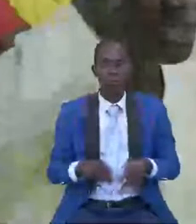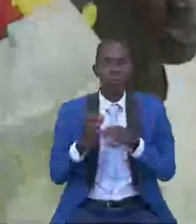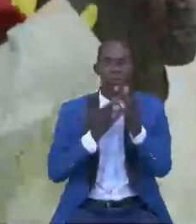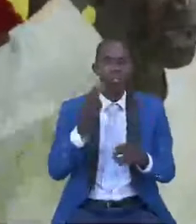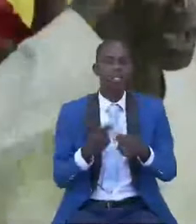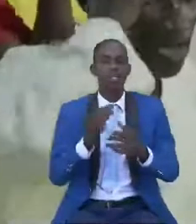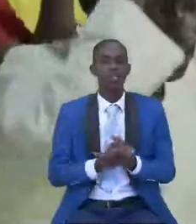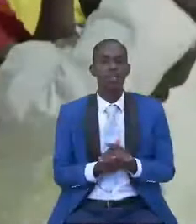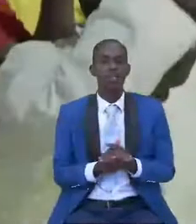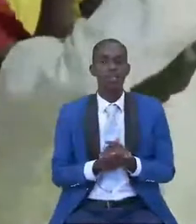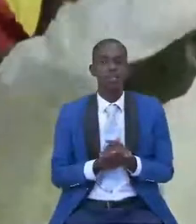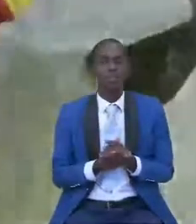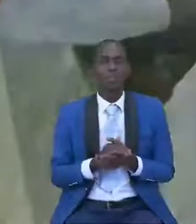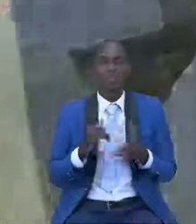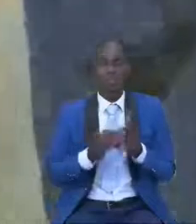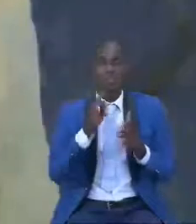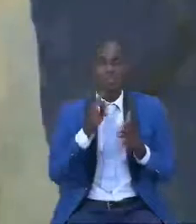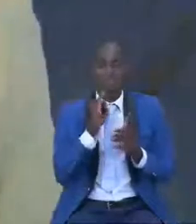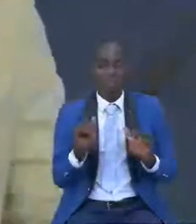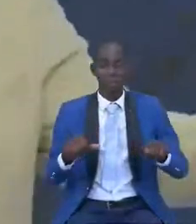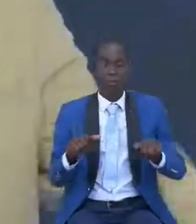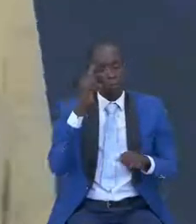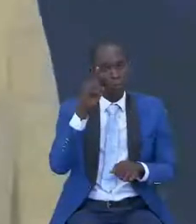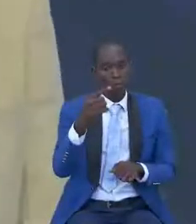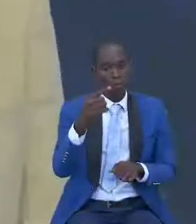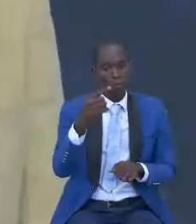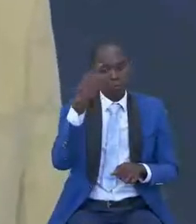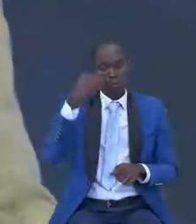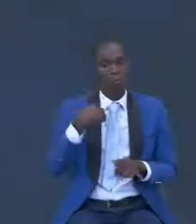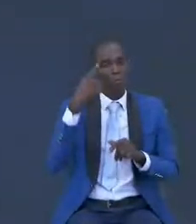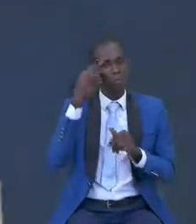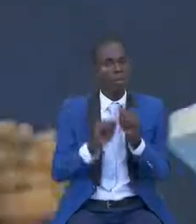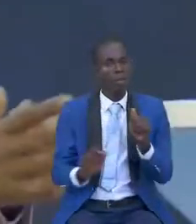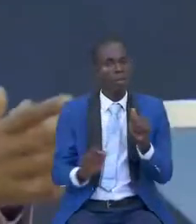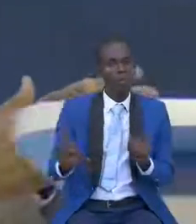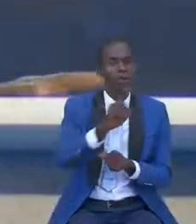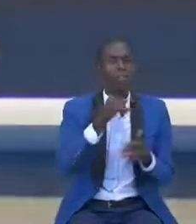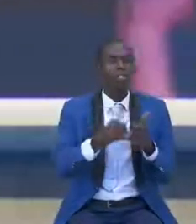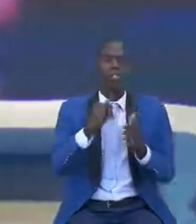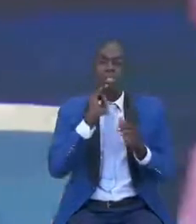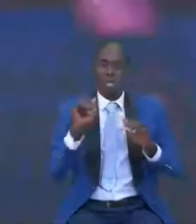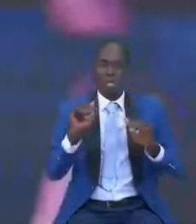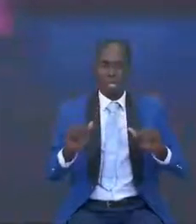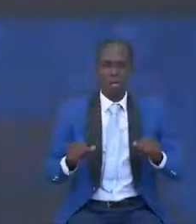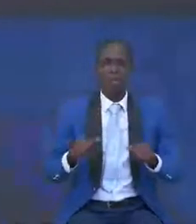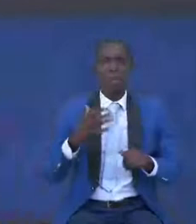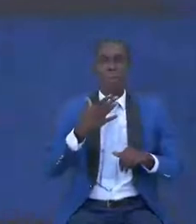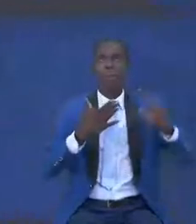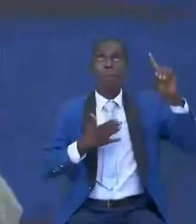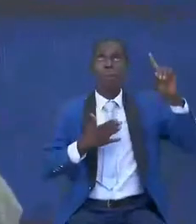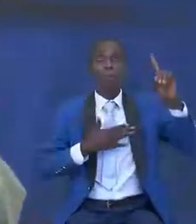vous deviendrez une nouvelle créature au nom de Jésus. C'est disponible pour toi, pour tout le